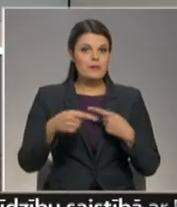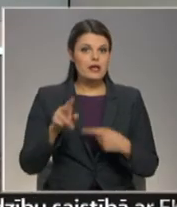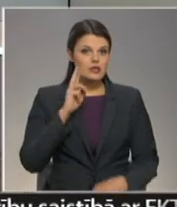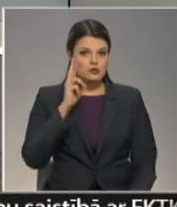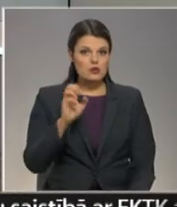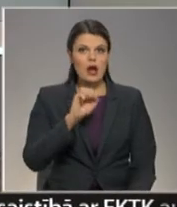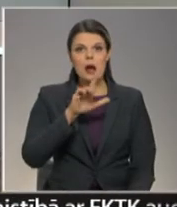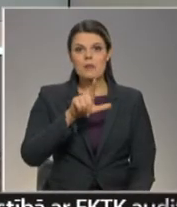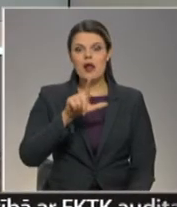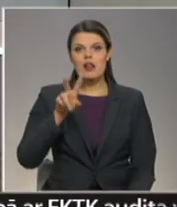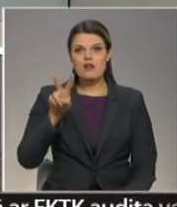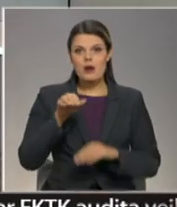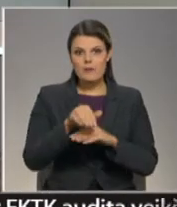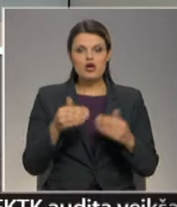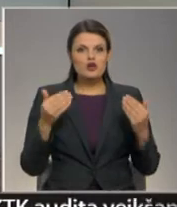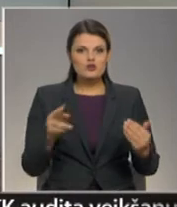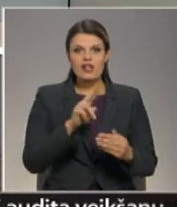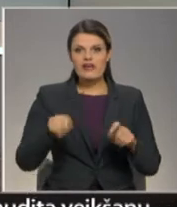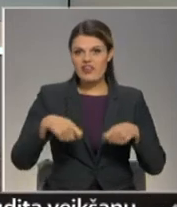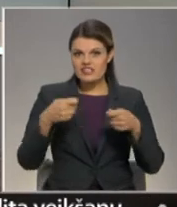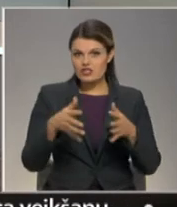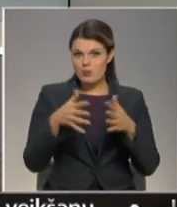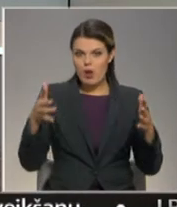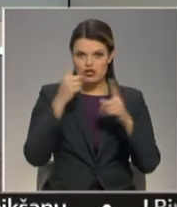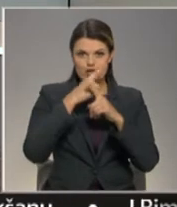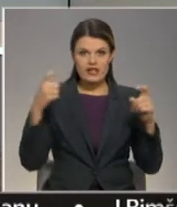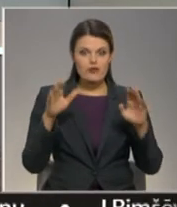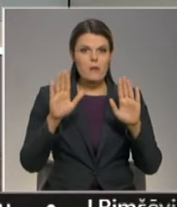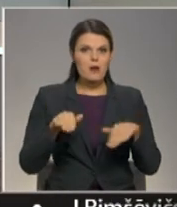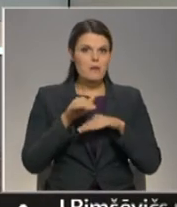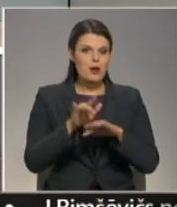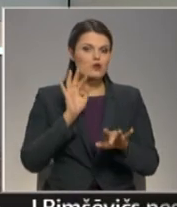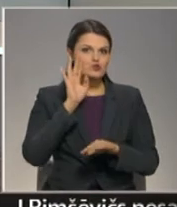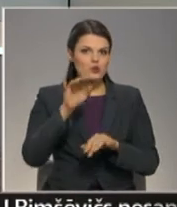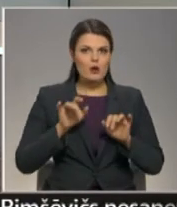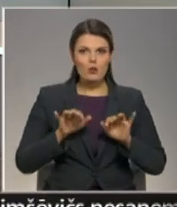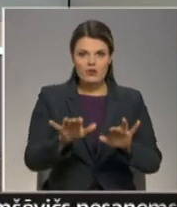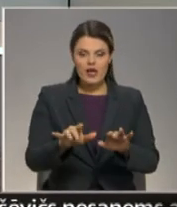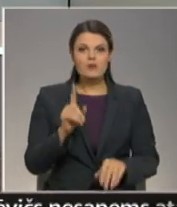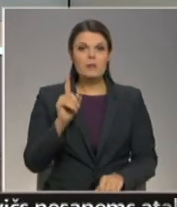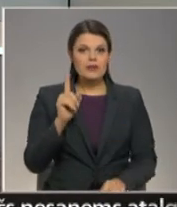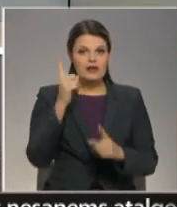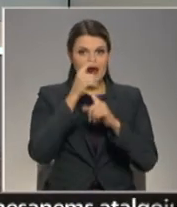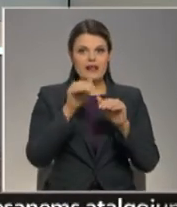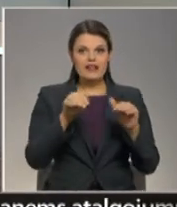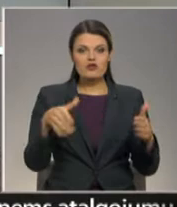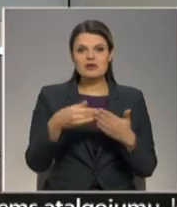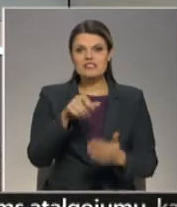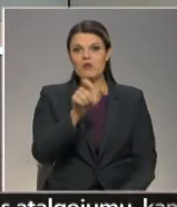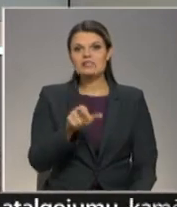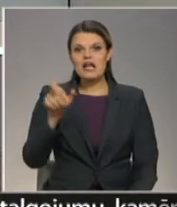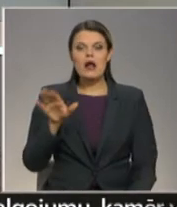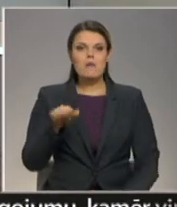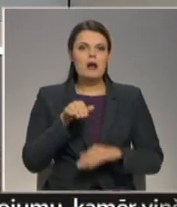Pretēji solītajam ABLV banka šodien nesniedza plašāku informāciju par bankas turpmāko darbību, vien informēja savus klientus